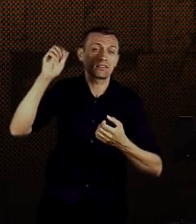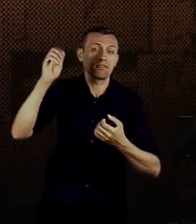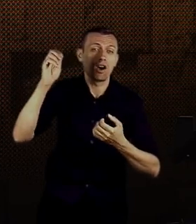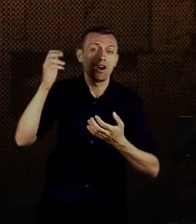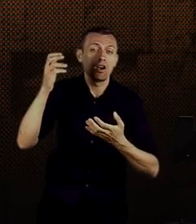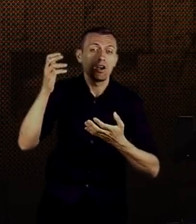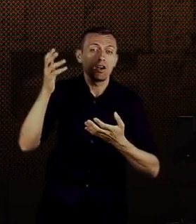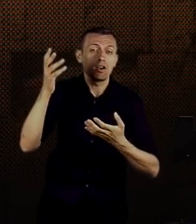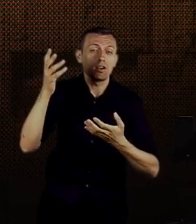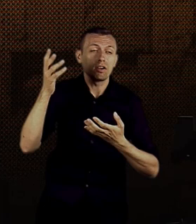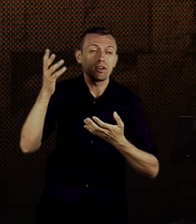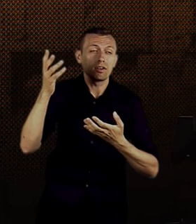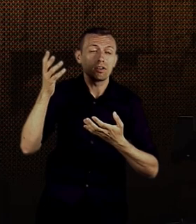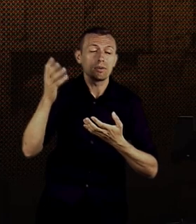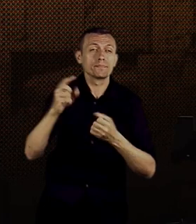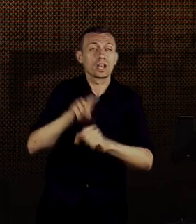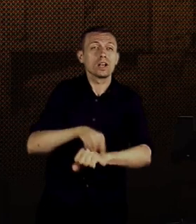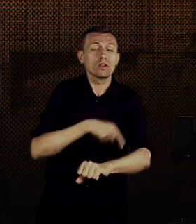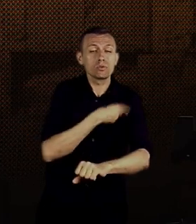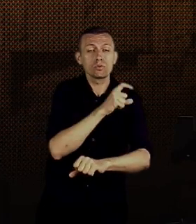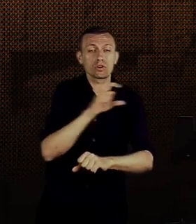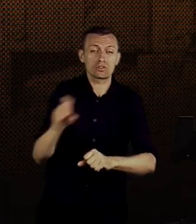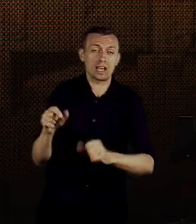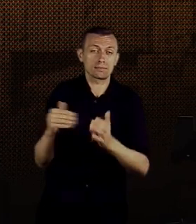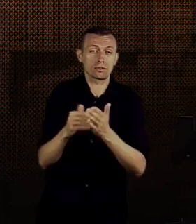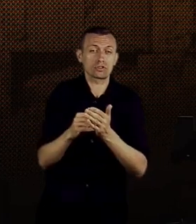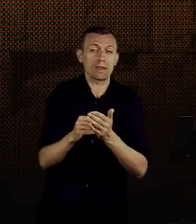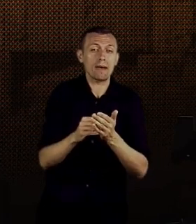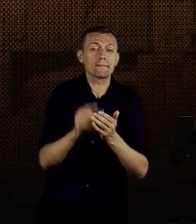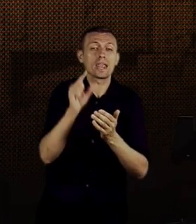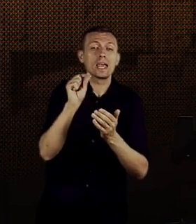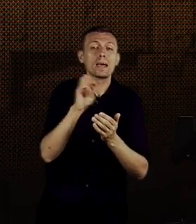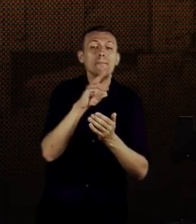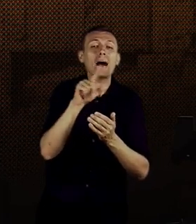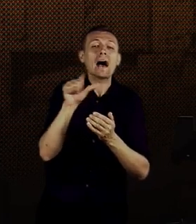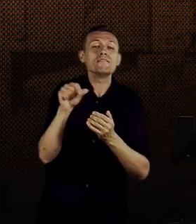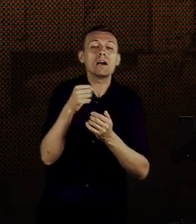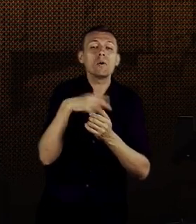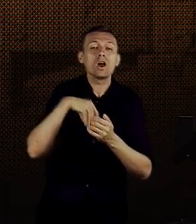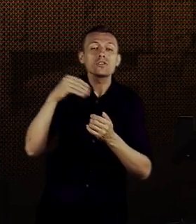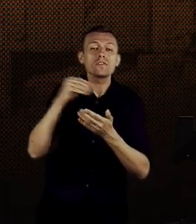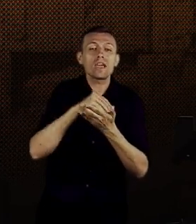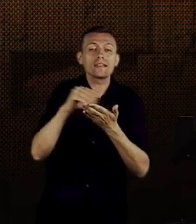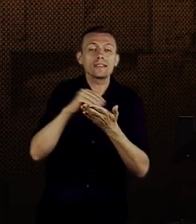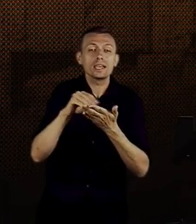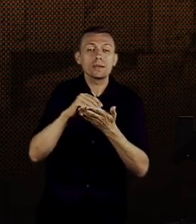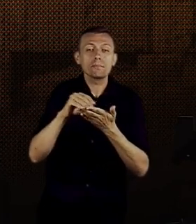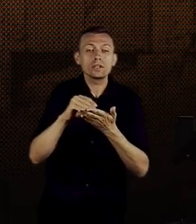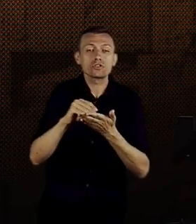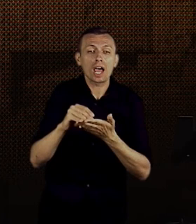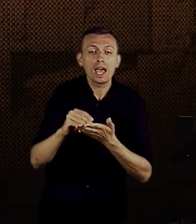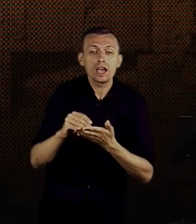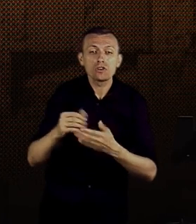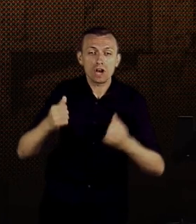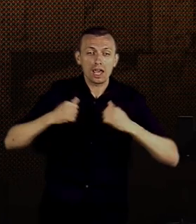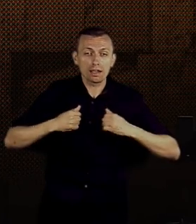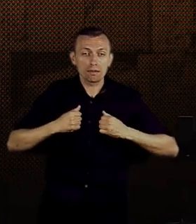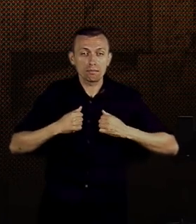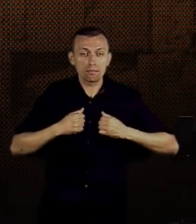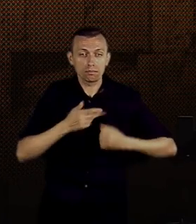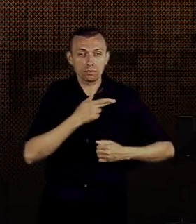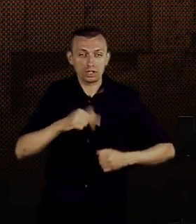nieustannie. Dziś kontynuujemy naszą serię opartą od list Jakuba pod tytułem Jak żyć wiarą, a nie